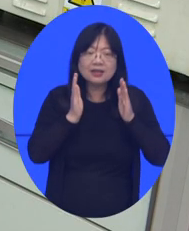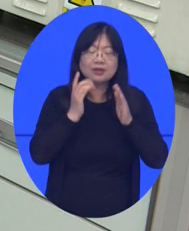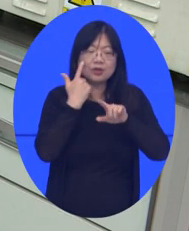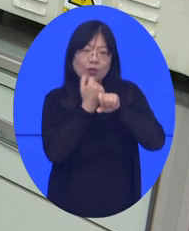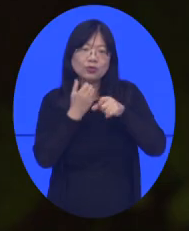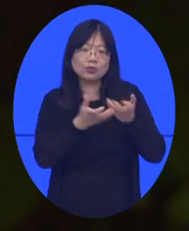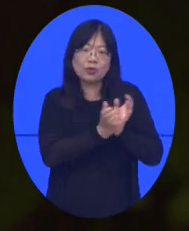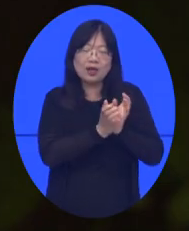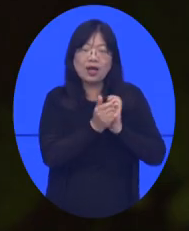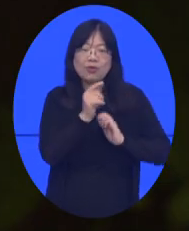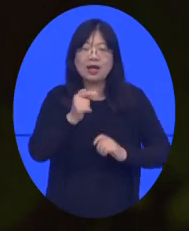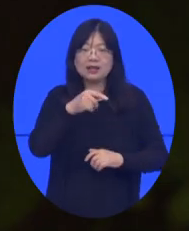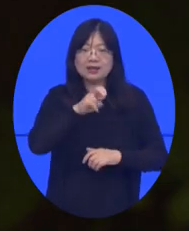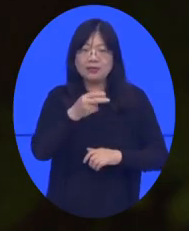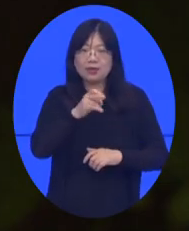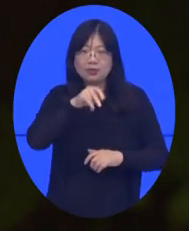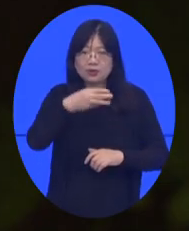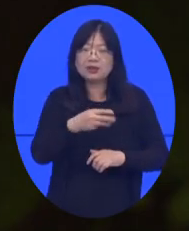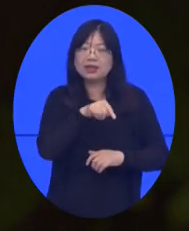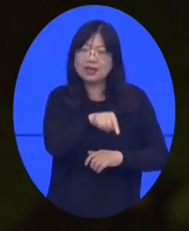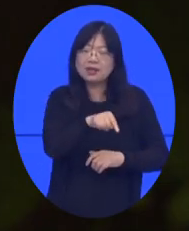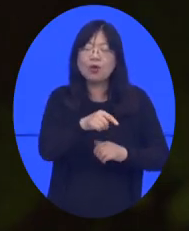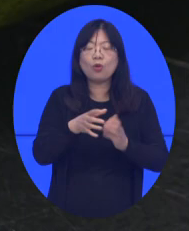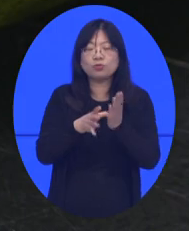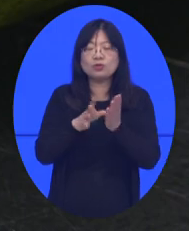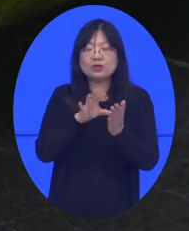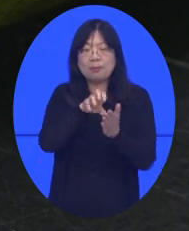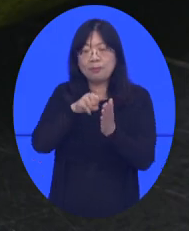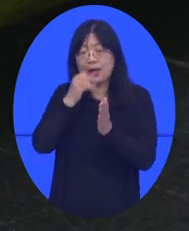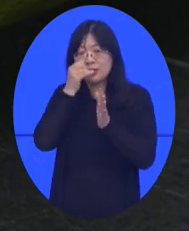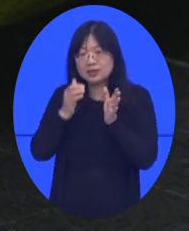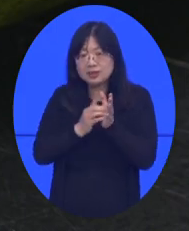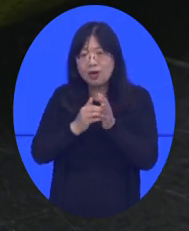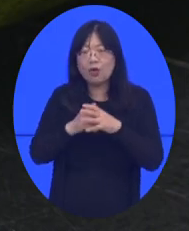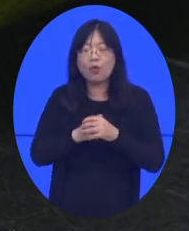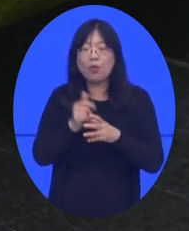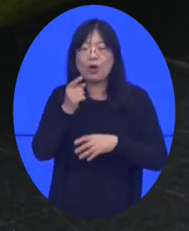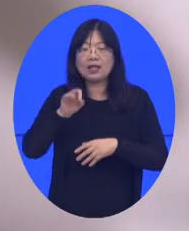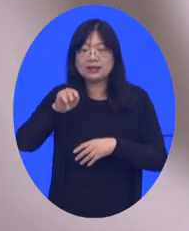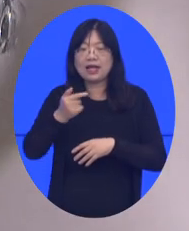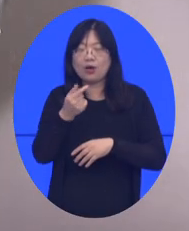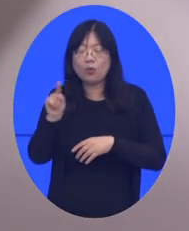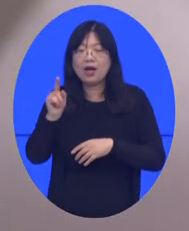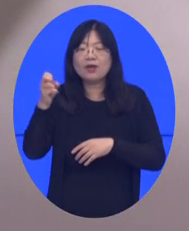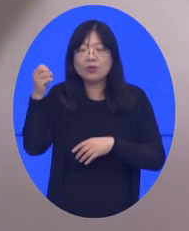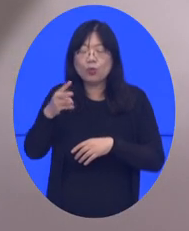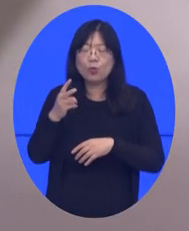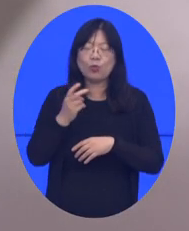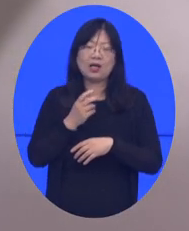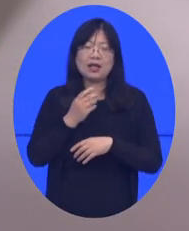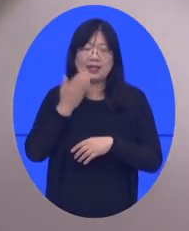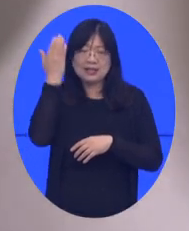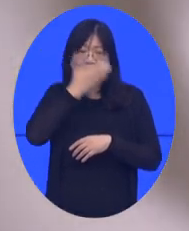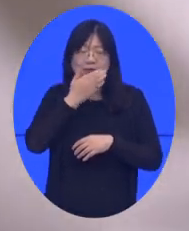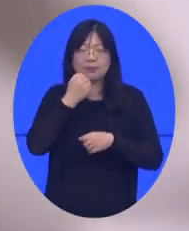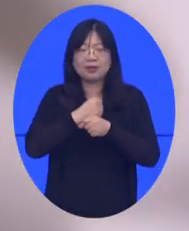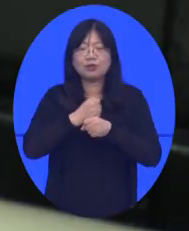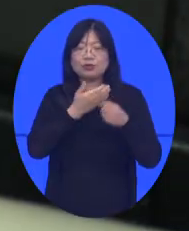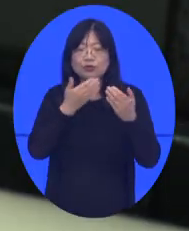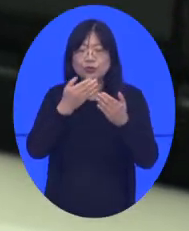산림환경연구소가 환삼덩굴에서 폴리페놀 물질을 추출. 항산화 효과가 우수하고 미백 효과까지 있다는 것을